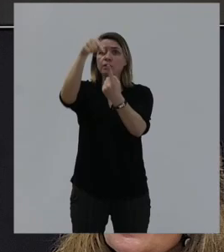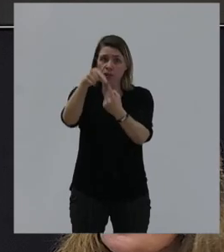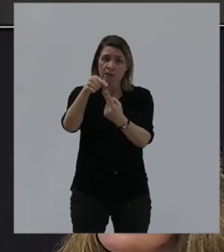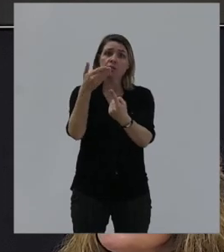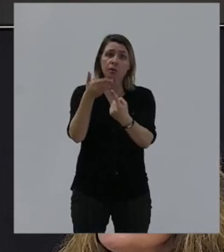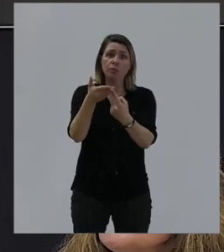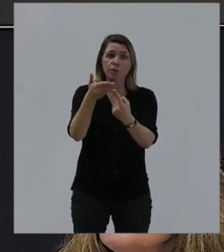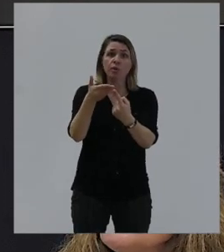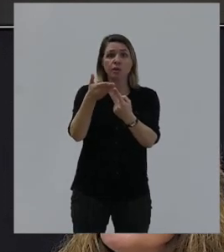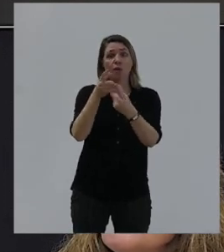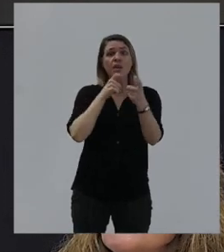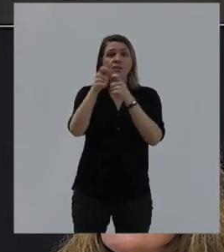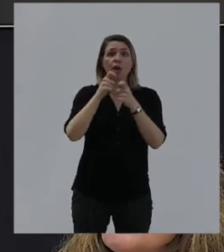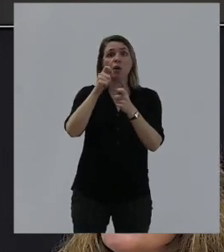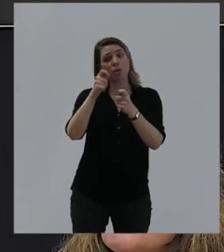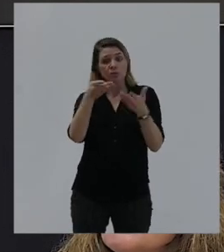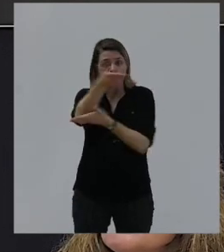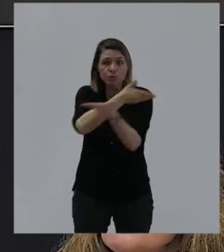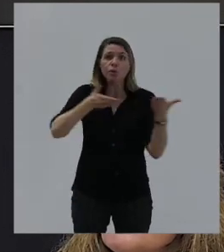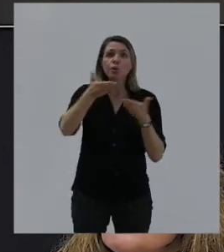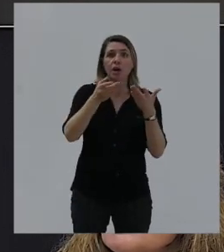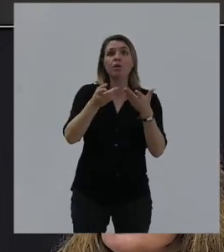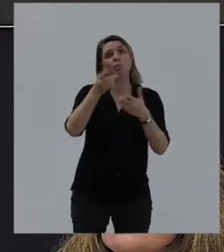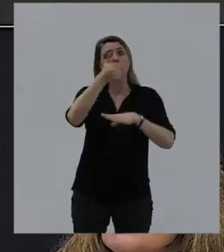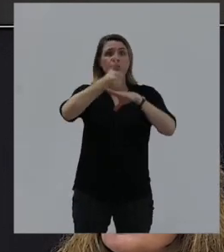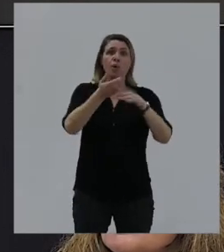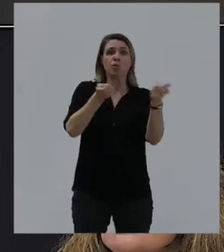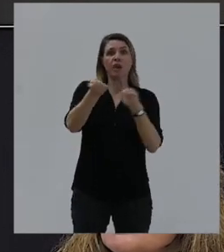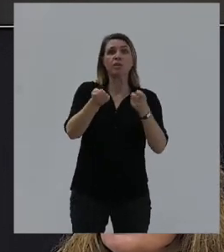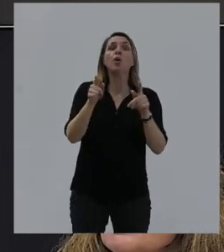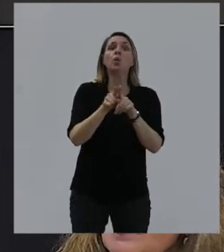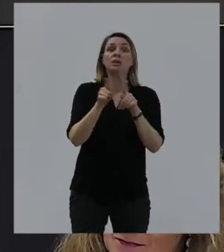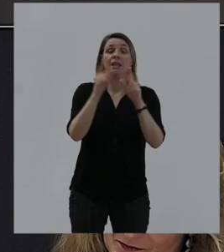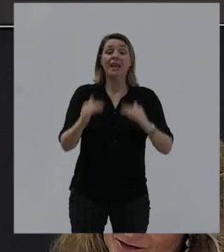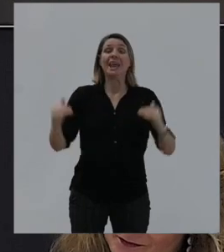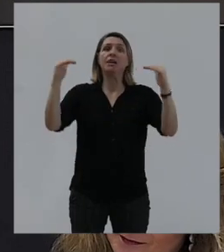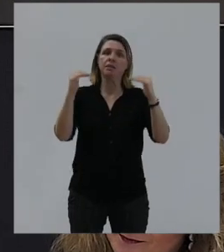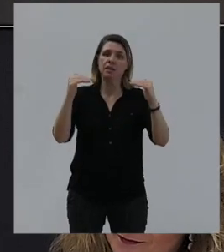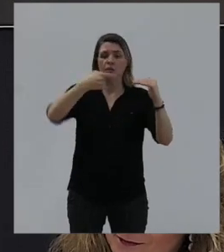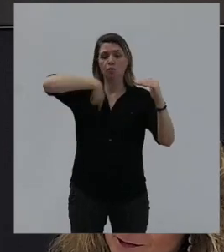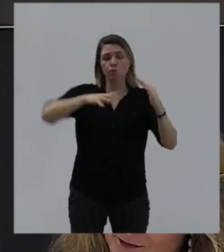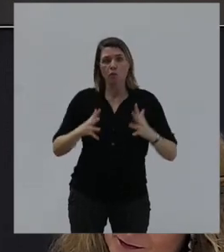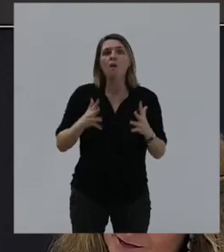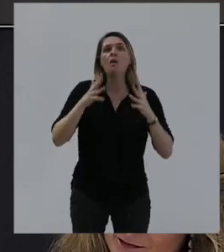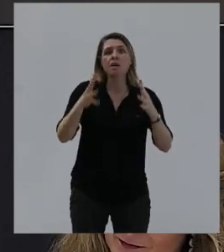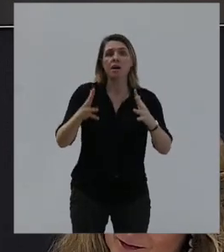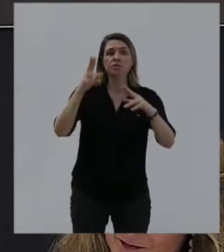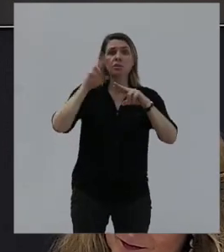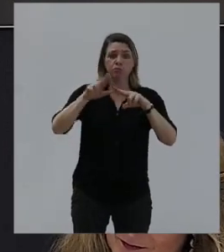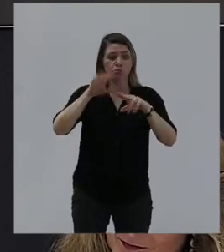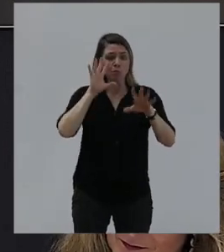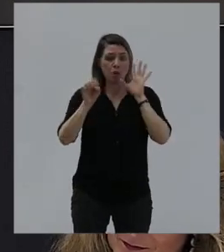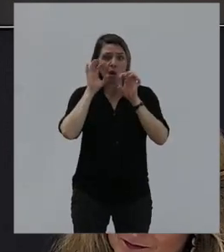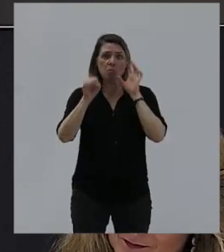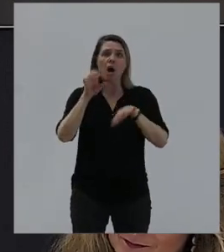bon moyen de mettre ce dialogue au centre de la gouvernance. Pour davantage d'égalité, enfin, nous nous engagerons pleinement dans les chantiers déjà